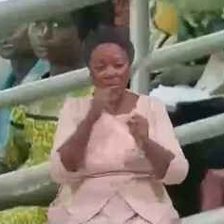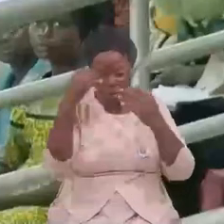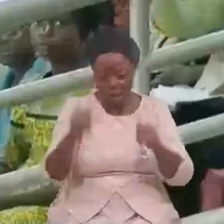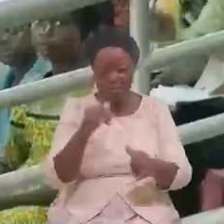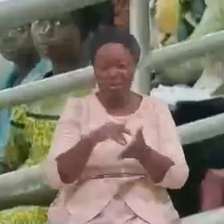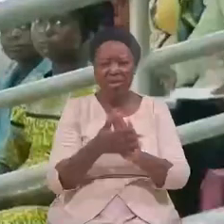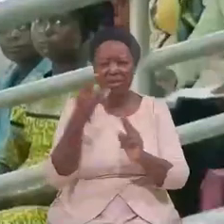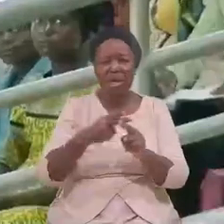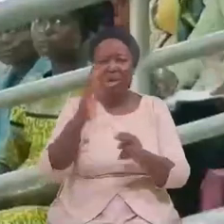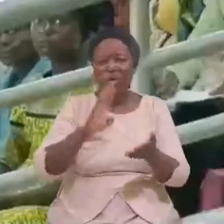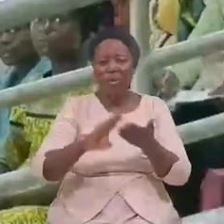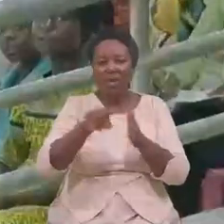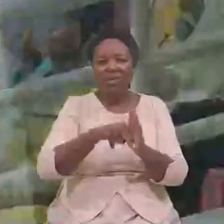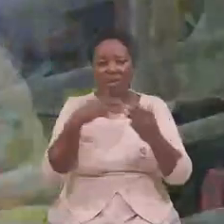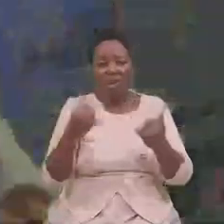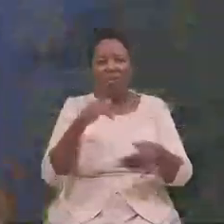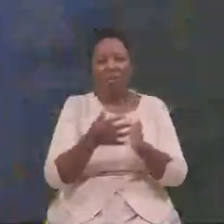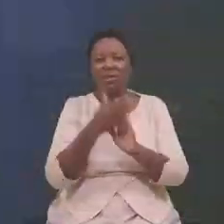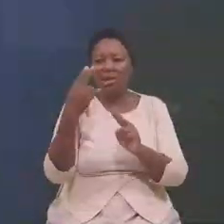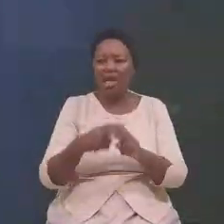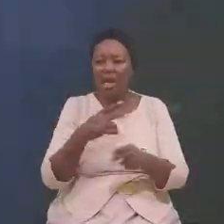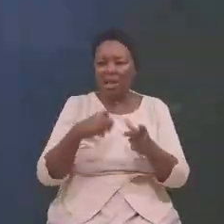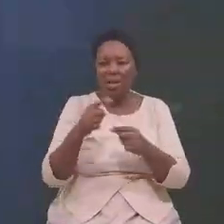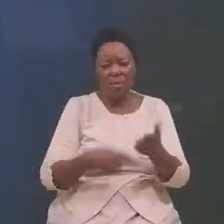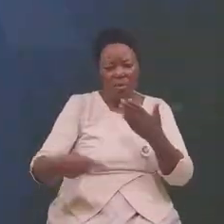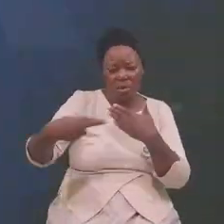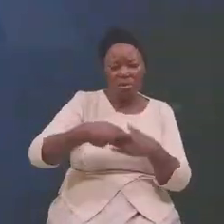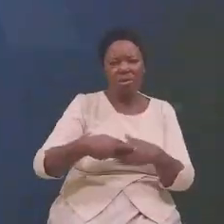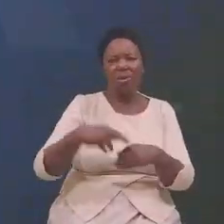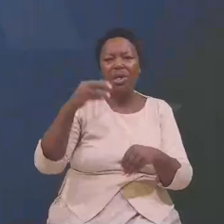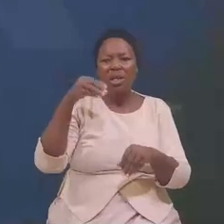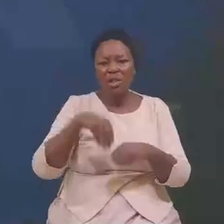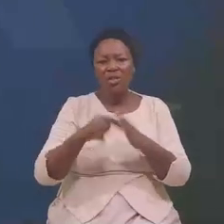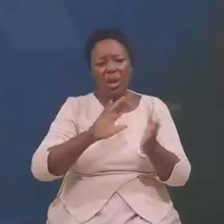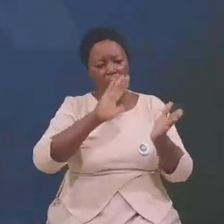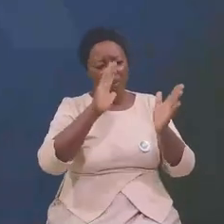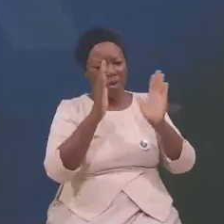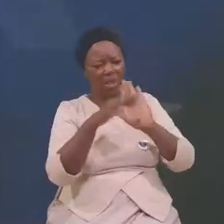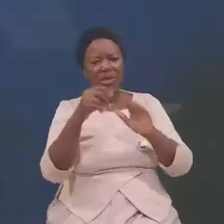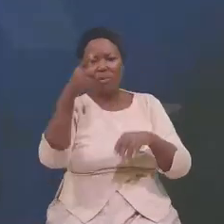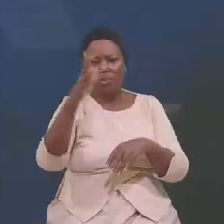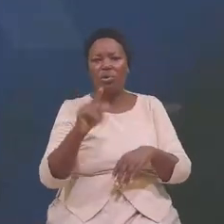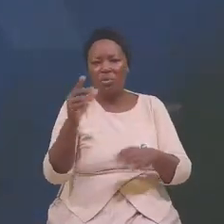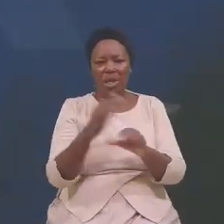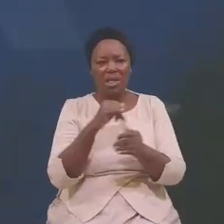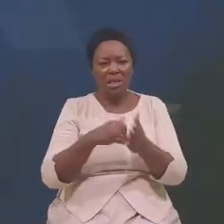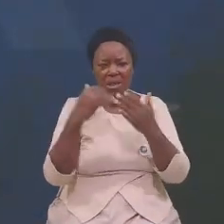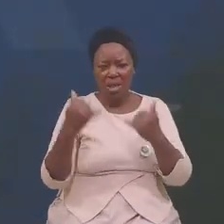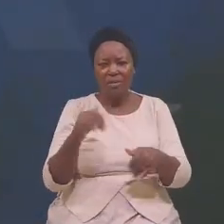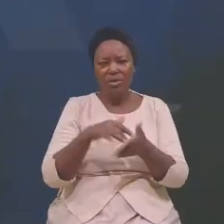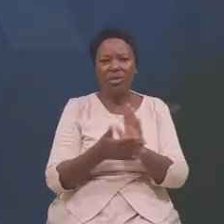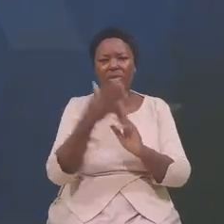pardon maintenant. Et ta restauration dans la présence de Dieu, tu l'auras maintenant au nom